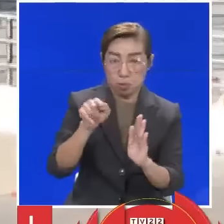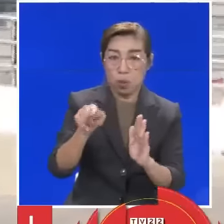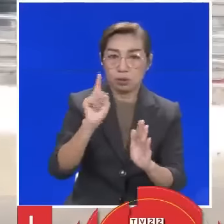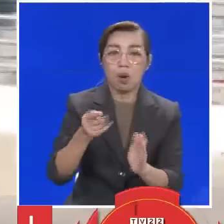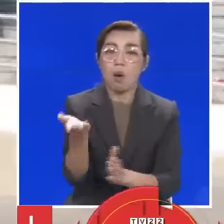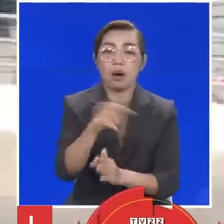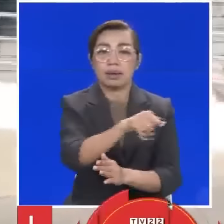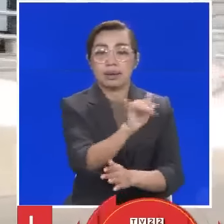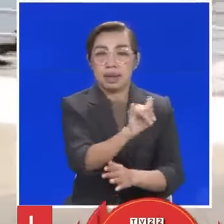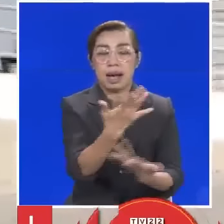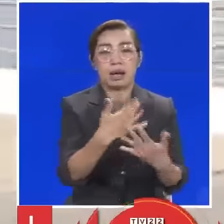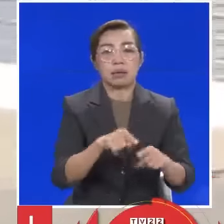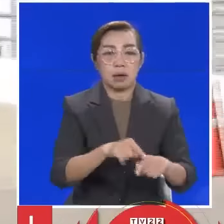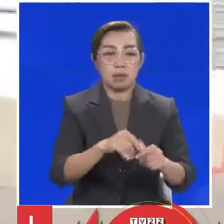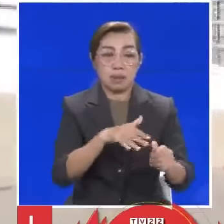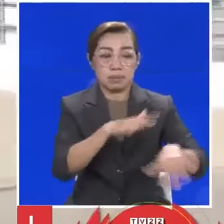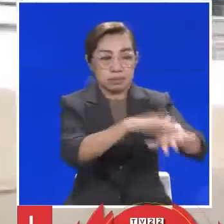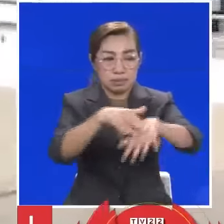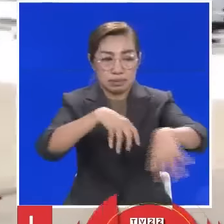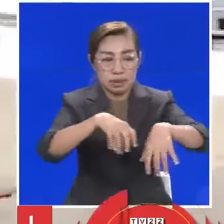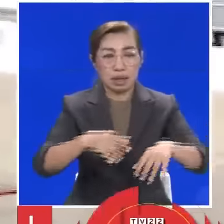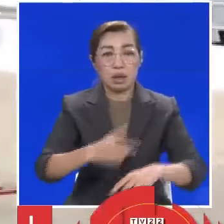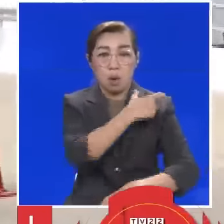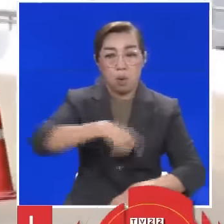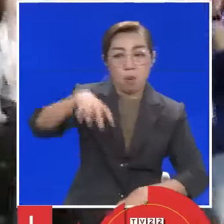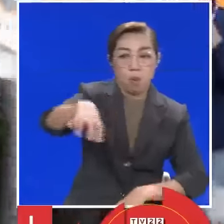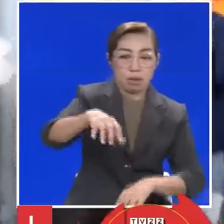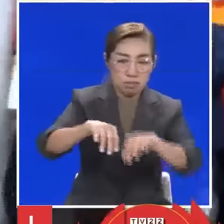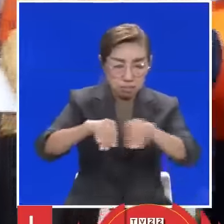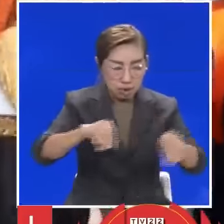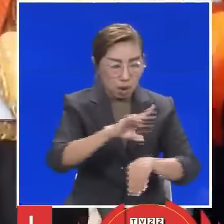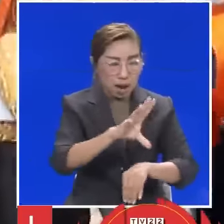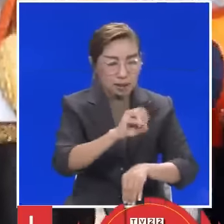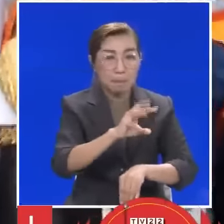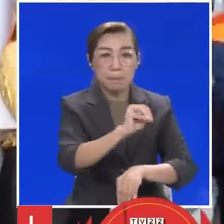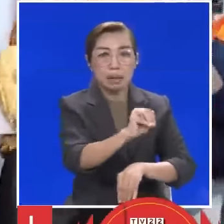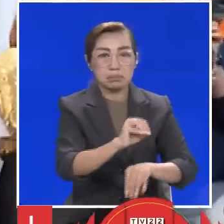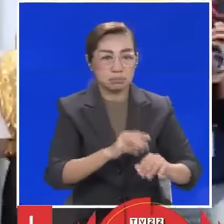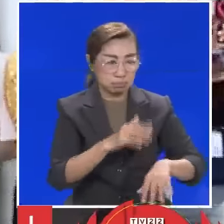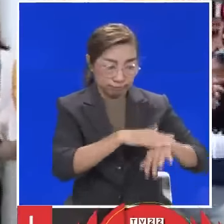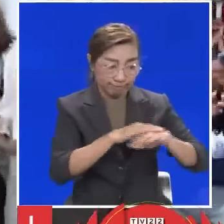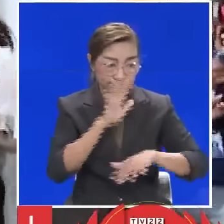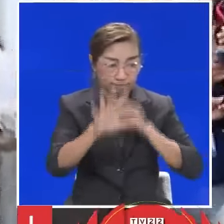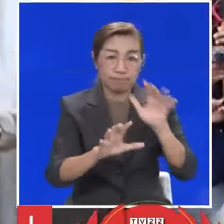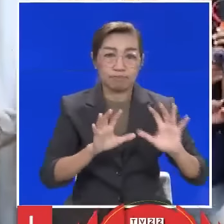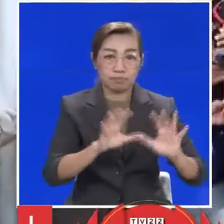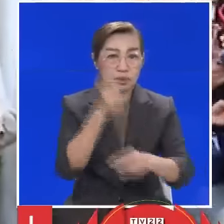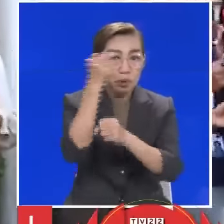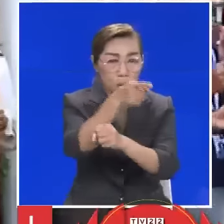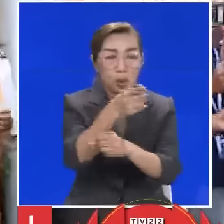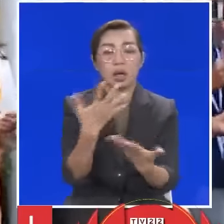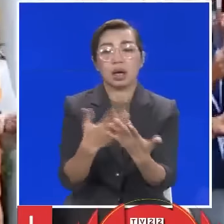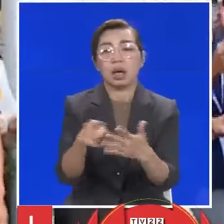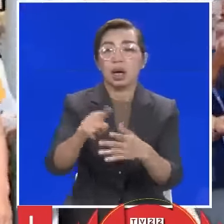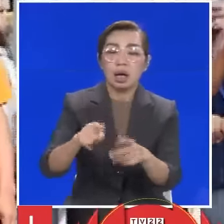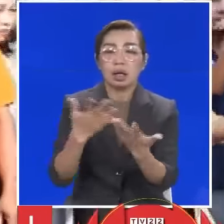ณะในรัศมี150เมตรจากพระบรมมหาราชวังร่วมกันเป็นผู้จัดการชุมนุมสาธารณะโดยกีดขวางทางเข้าออกหรือรบก